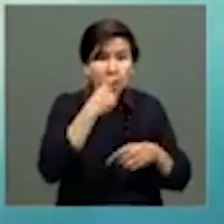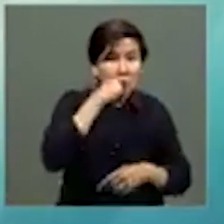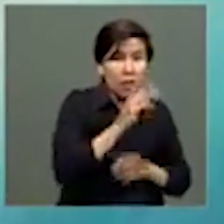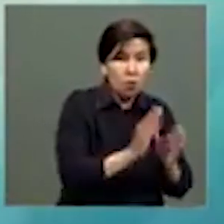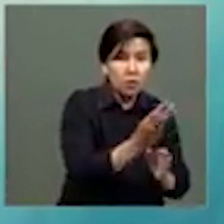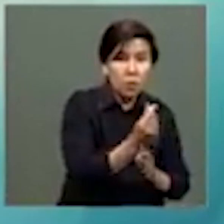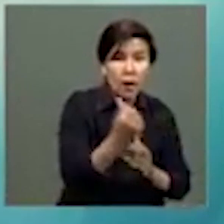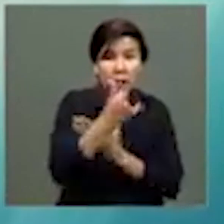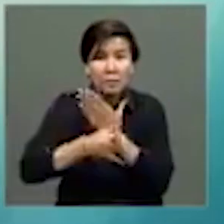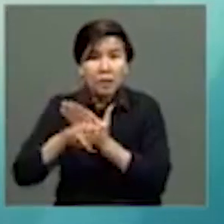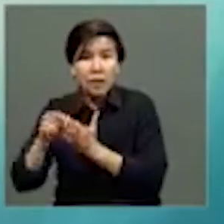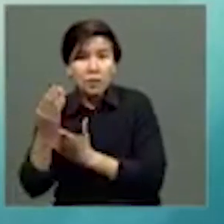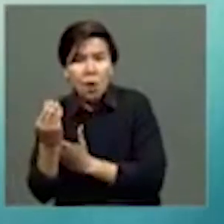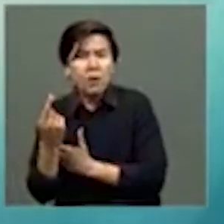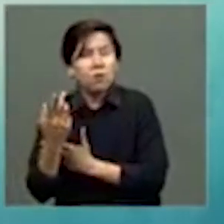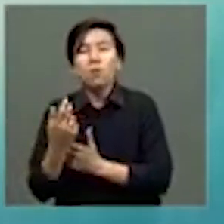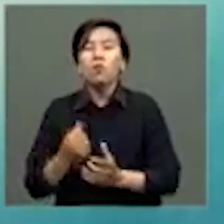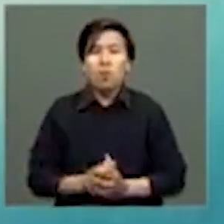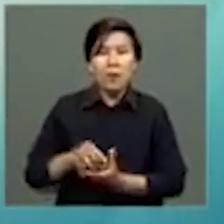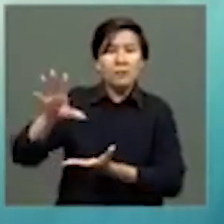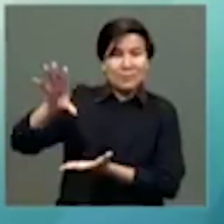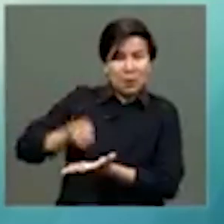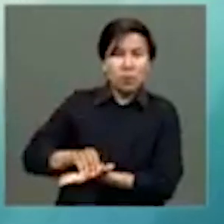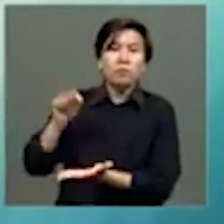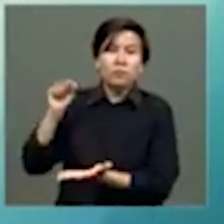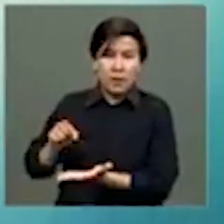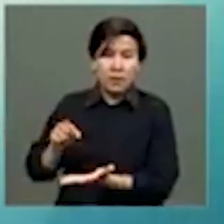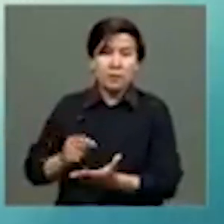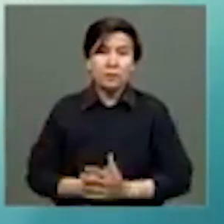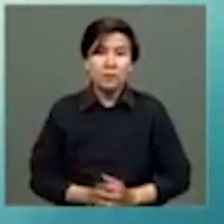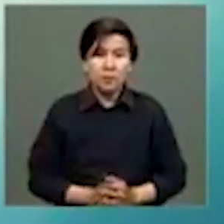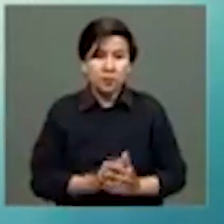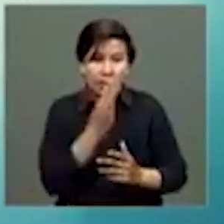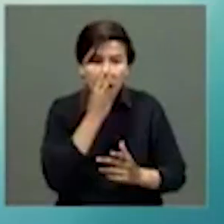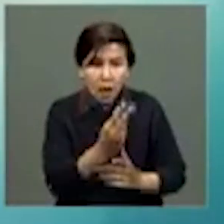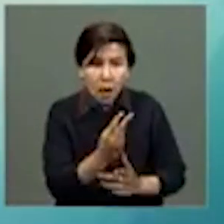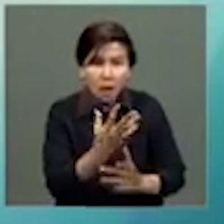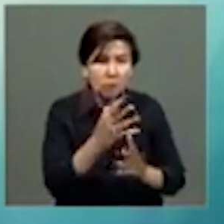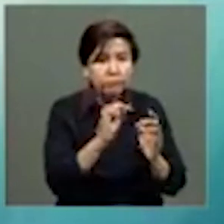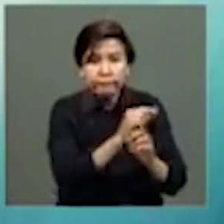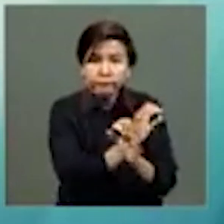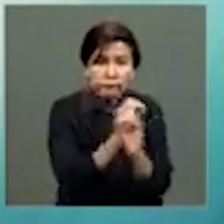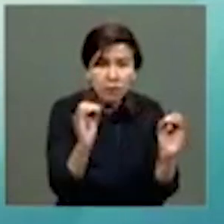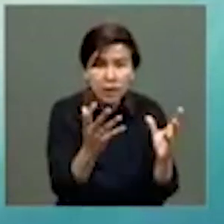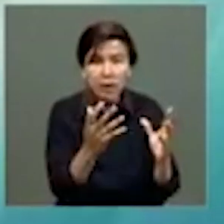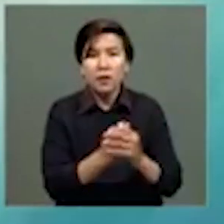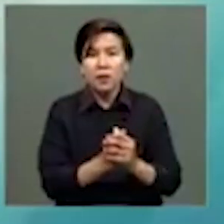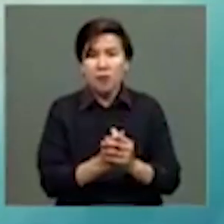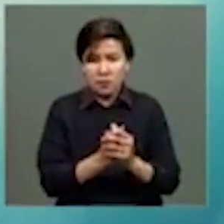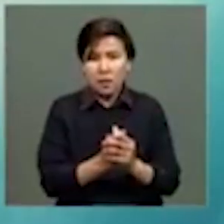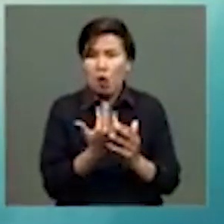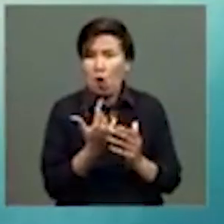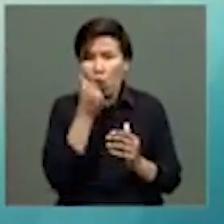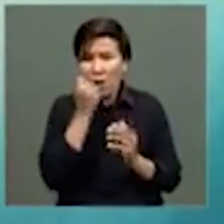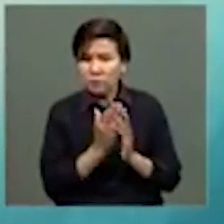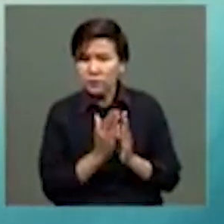ายต่างชาติกี่รายรวมทั้งมีผู้ที่ไม่พบกี่รายนะคะหรือรอยืนยันเป็นจำ